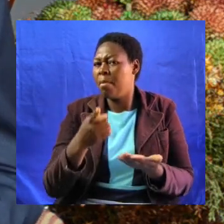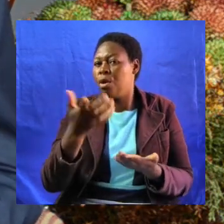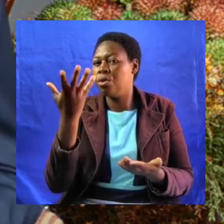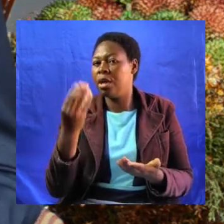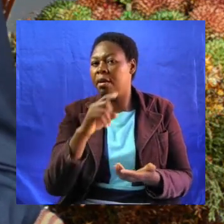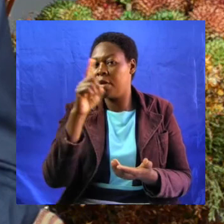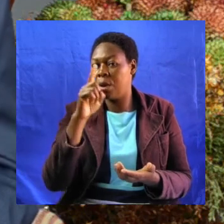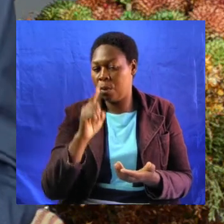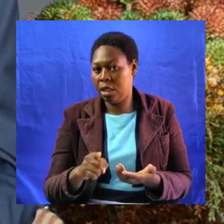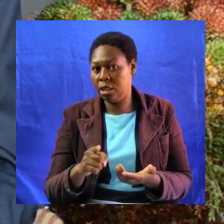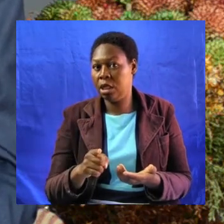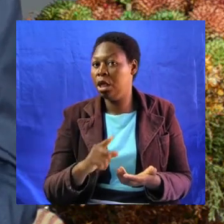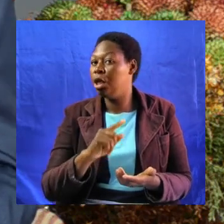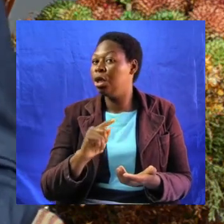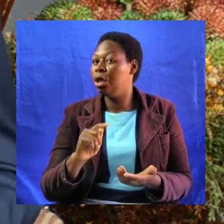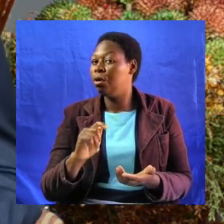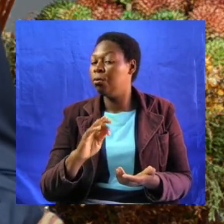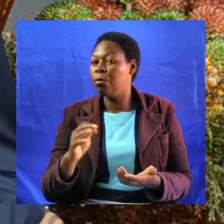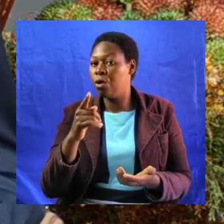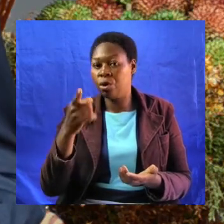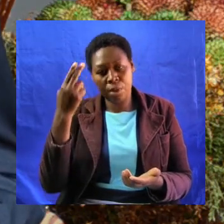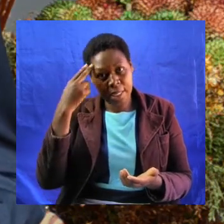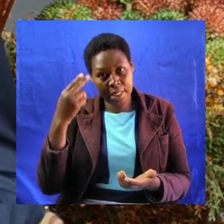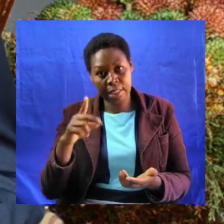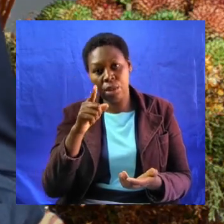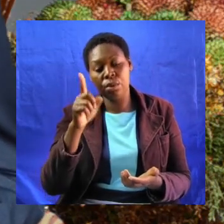tibatsirane, batai nhare idzi mutibate kuburikidza nadzo